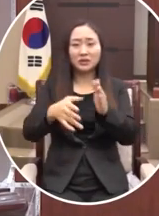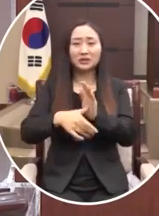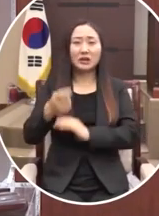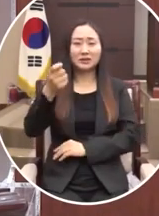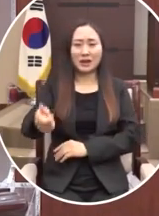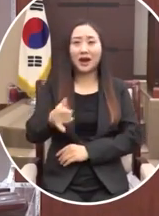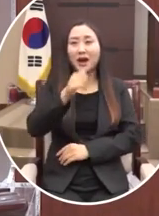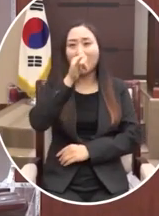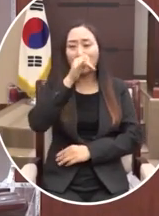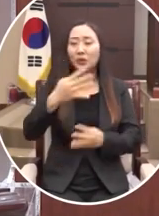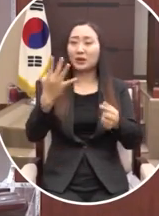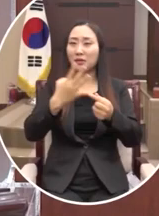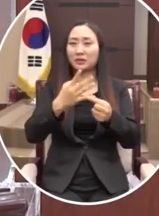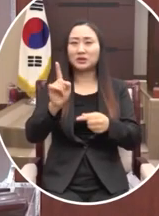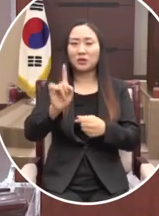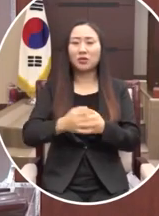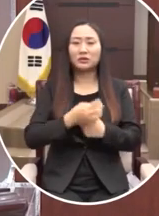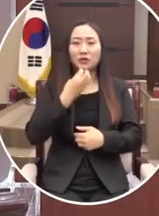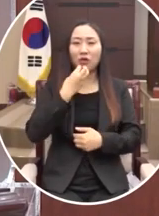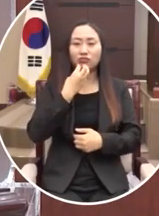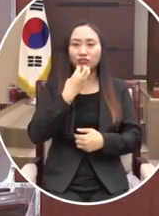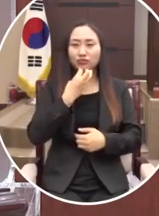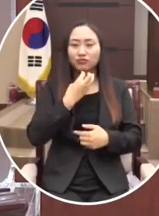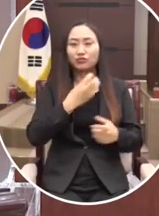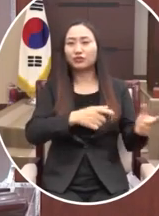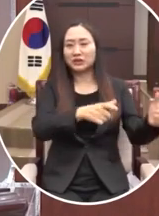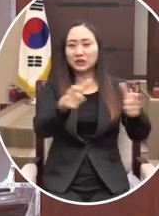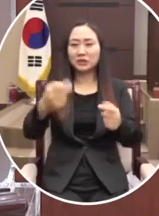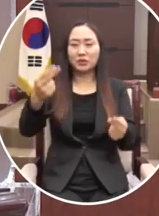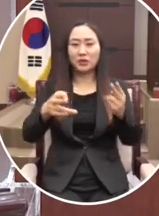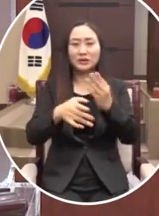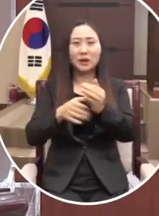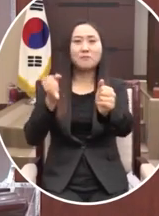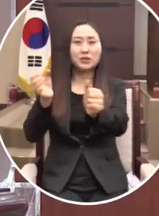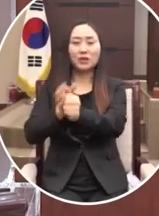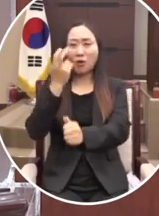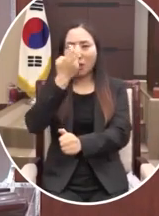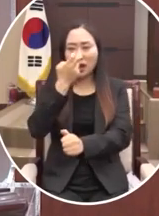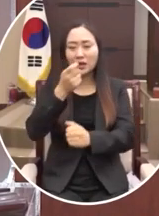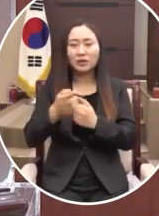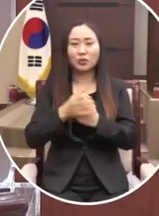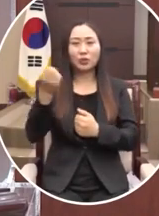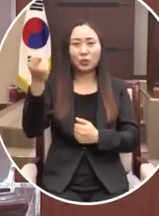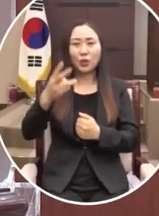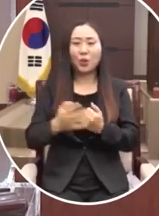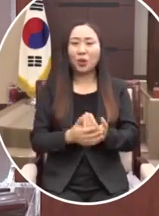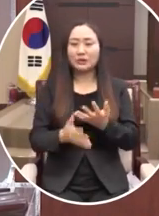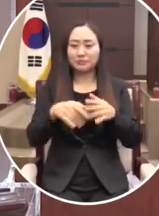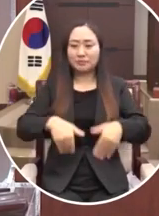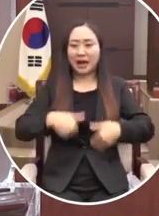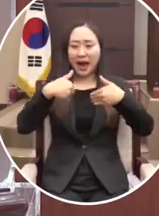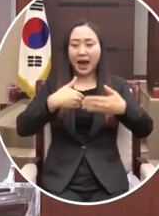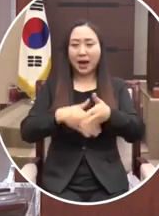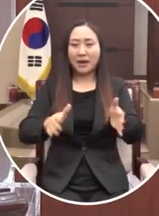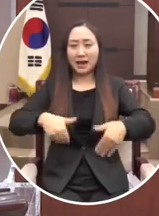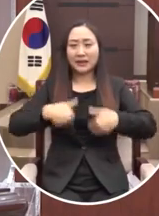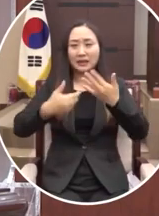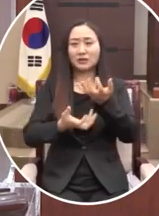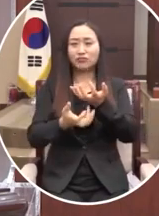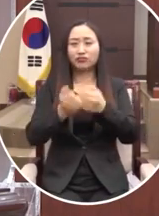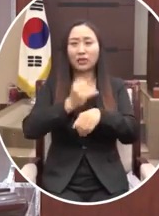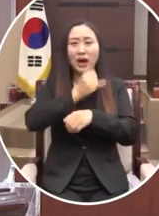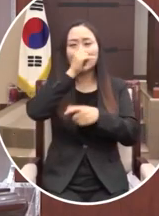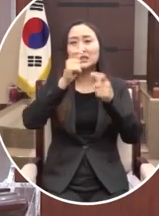넷째, 서울시 자치구 중 위탁관리비 비중이 가장 높고 난방 방식은 상대적으로 지역